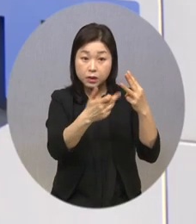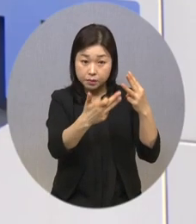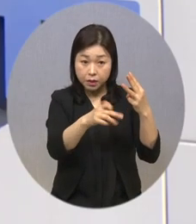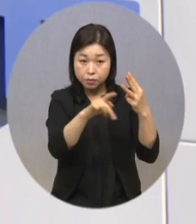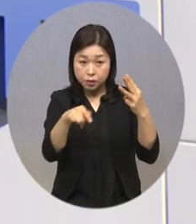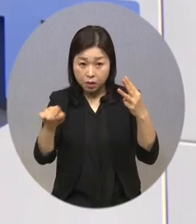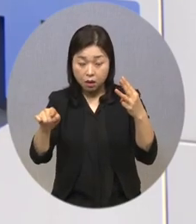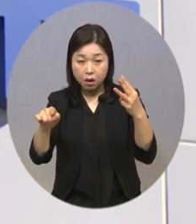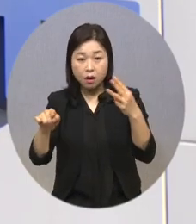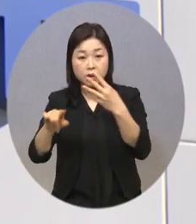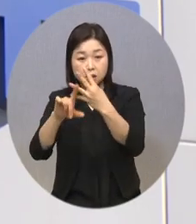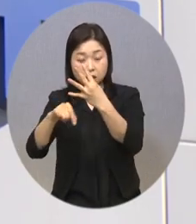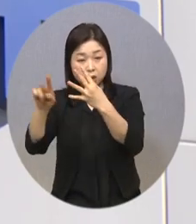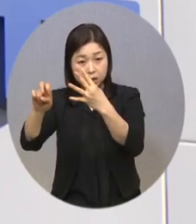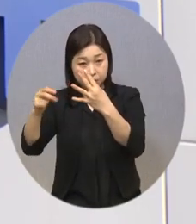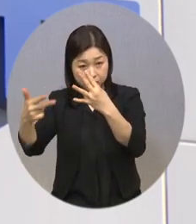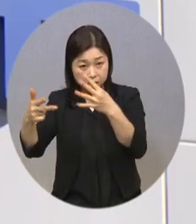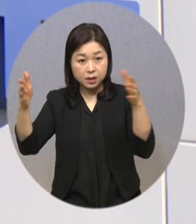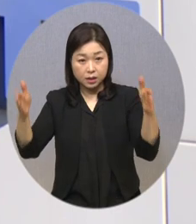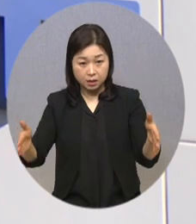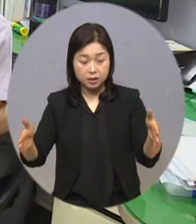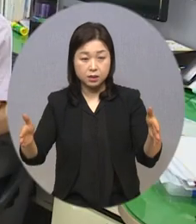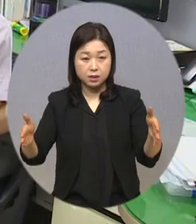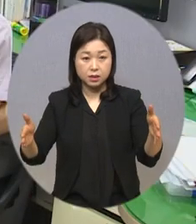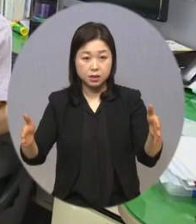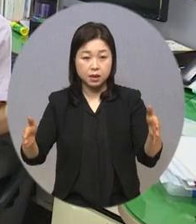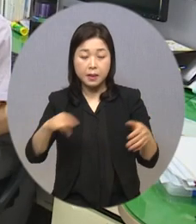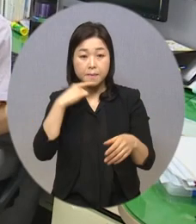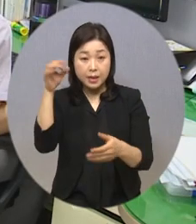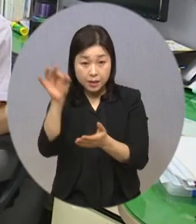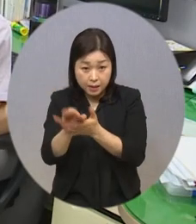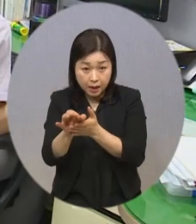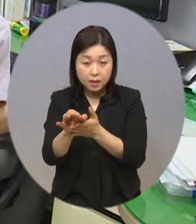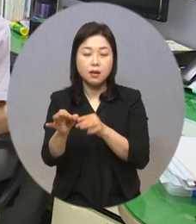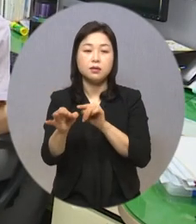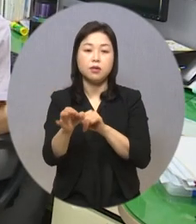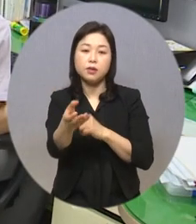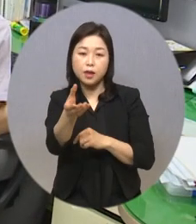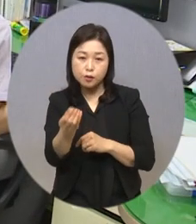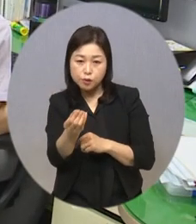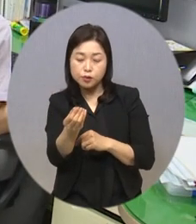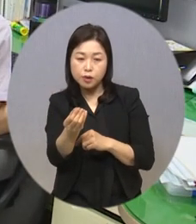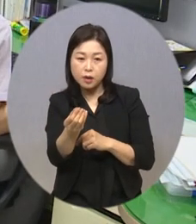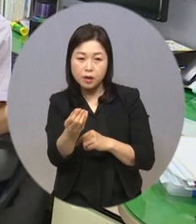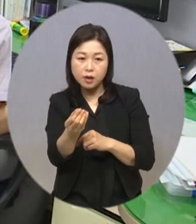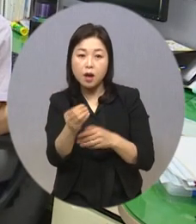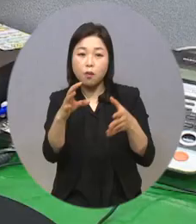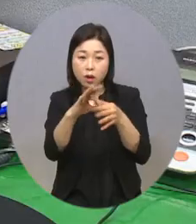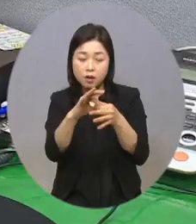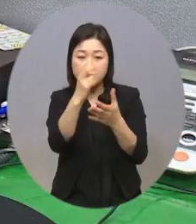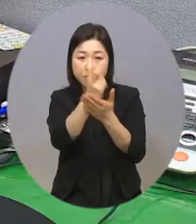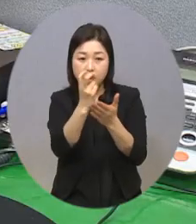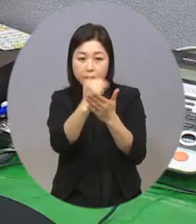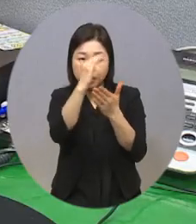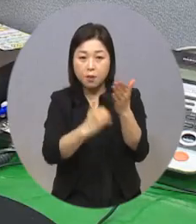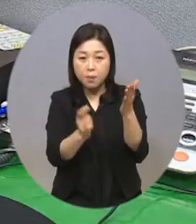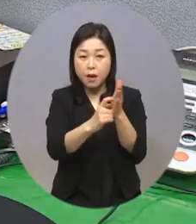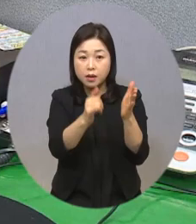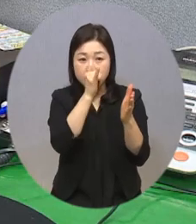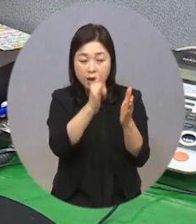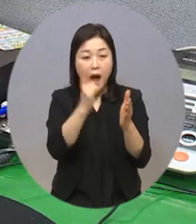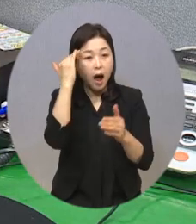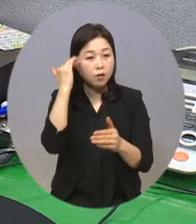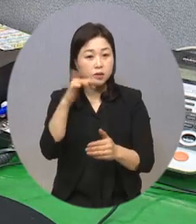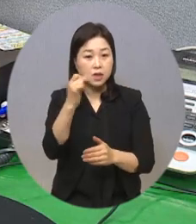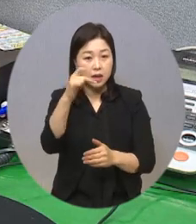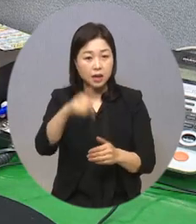달 27일까지 전환 대출의 구체적인 범위를 규정하는 내용이 담긴 한국장학재단법 설립 등에